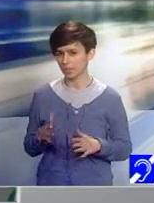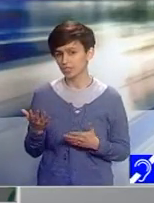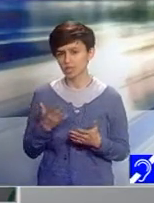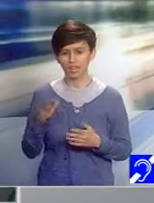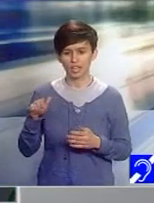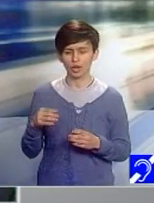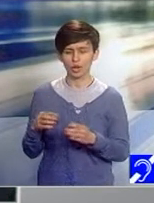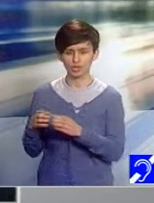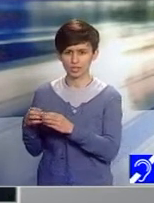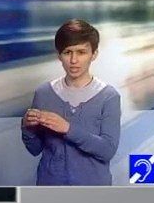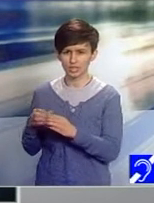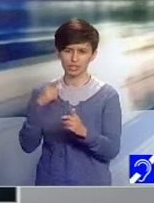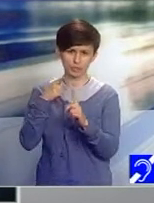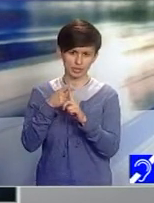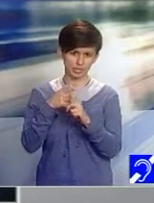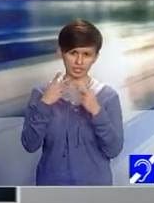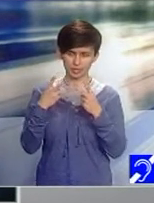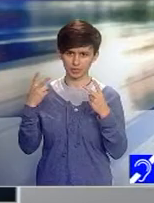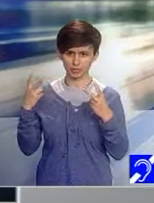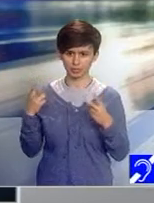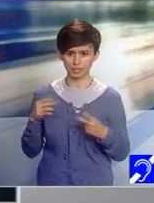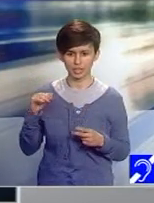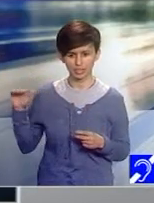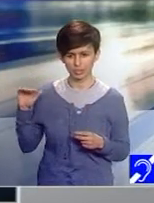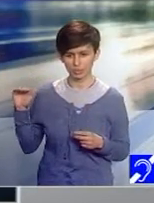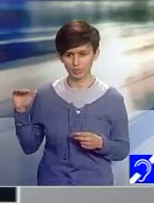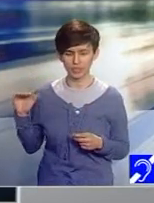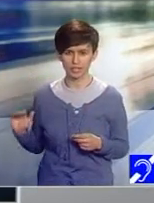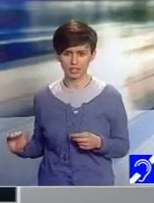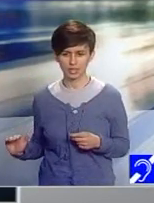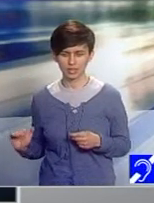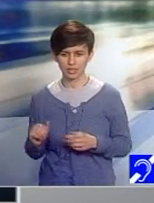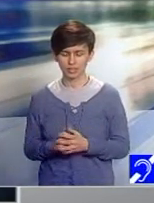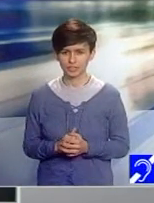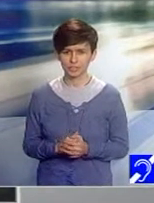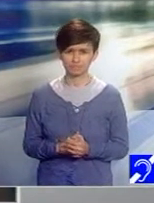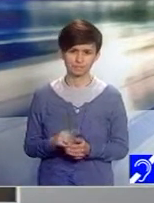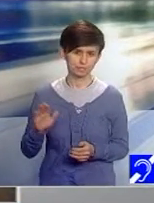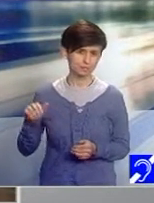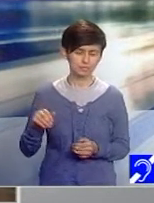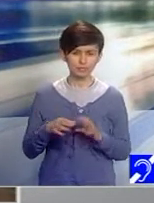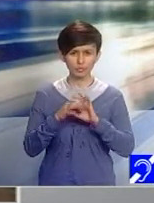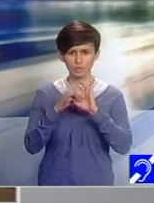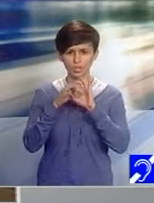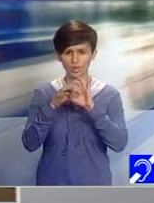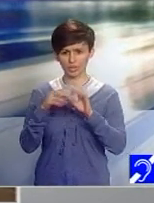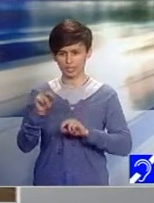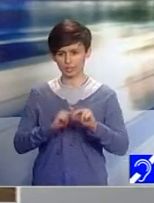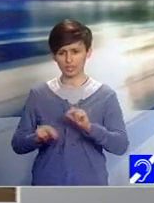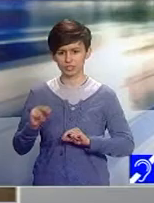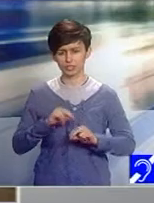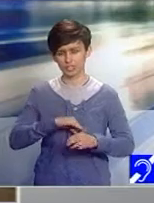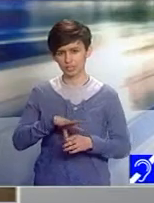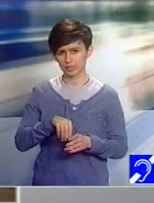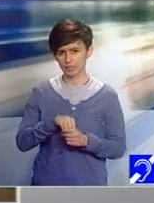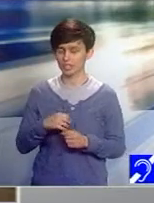ca grup țintă principal pe cei mici. Chiar ați avut o colaborare cu Asociația Părinte în Florești și ați organizat